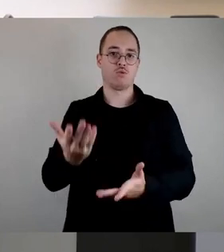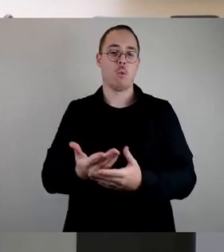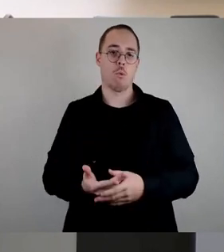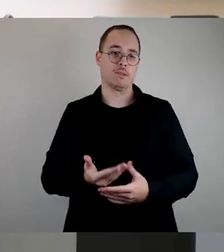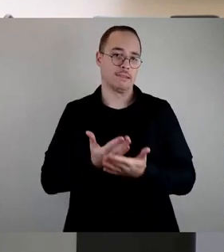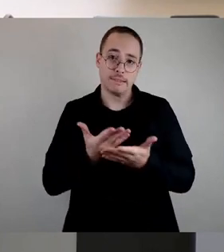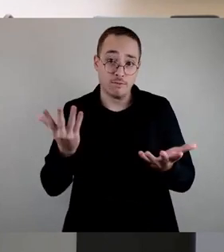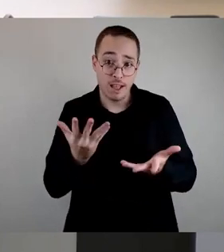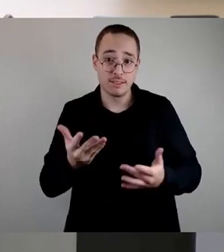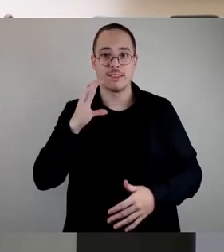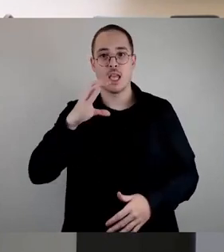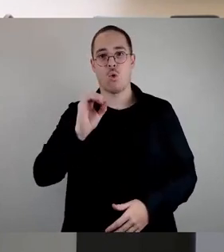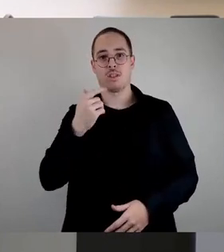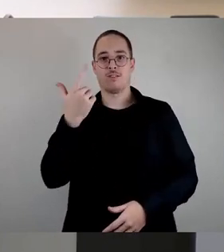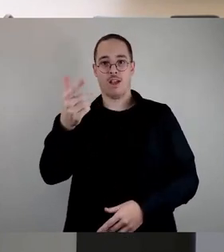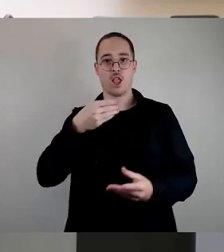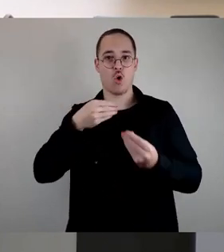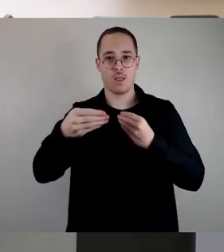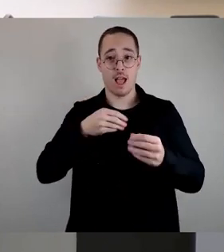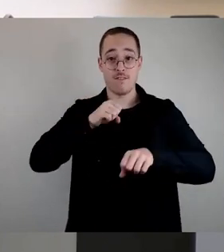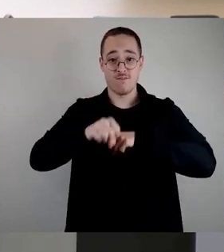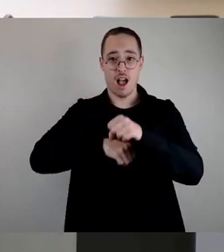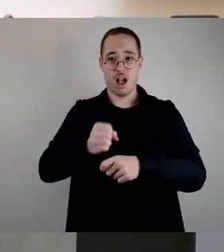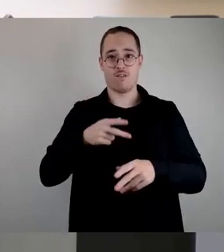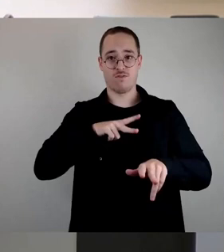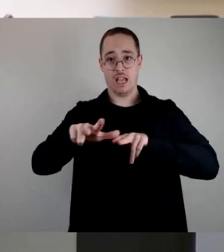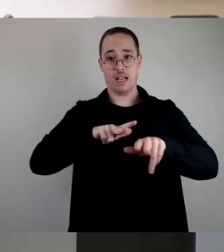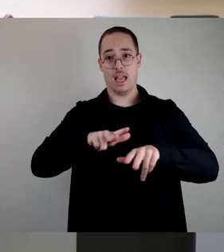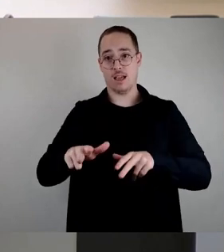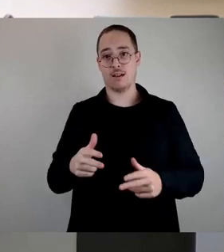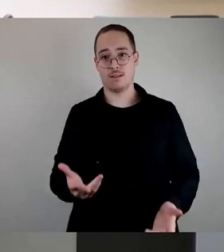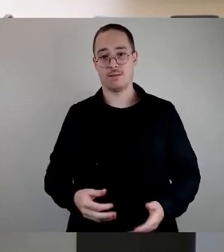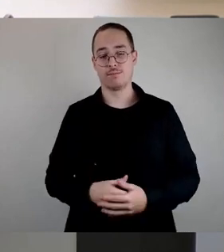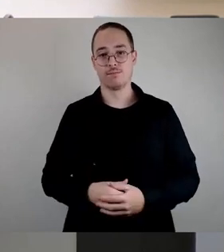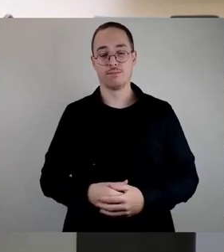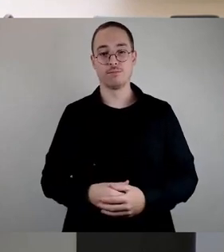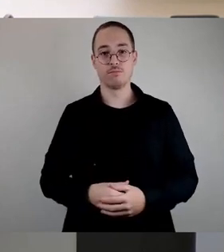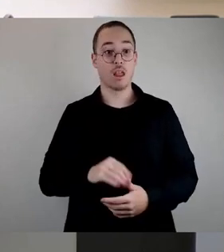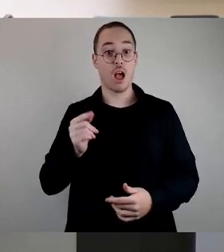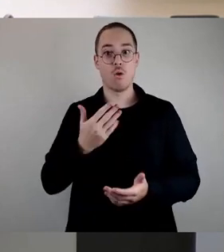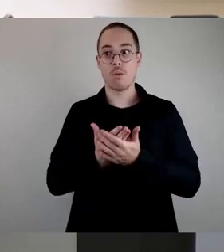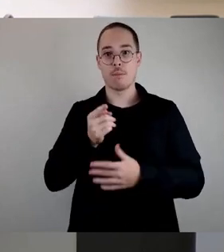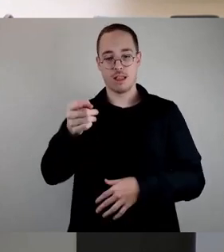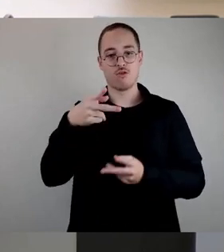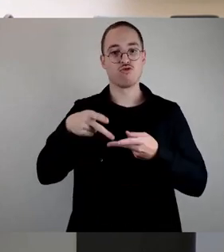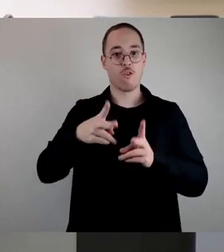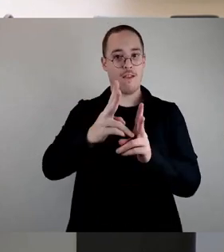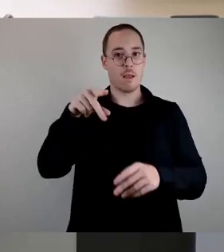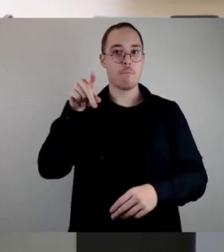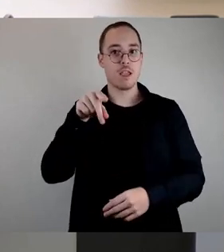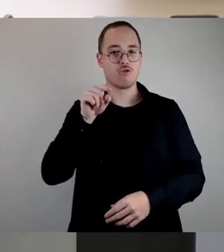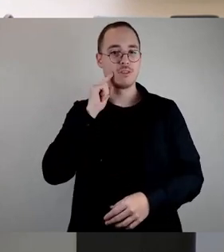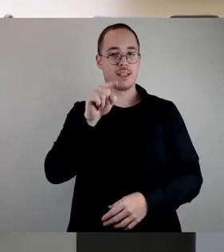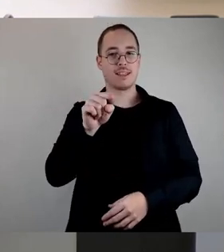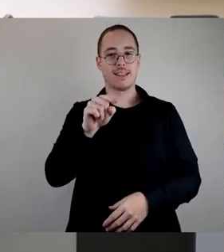CO2-neutrale Radverkehr, der dazu führen würde durch den Umstieg, dass auch die Straßen in Pieschen vom